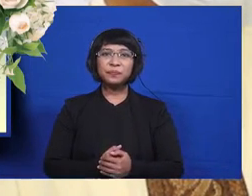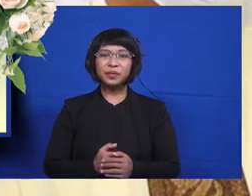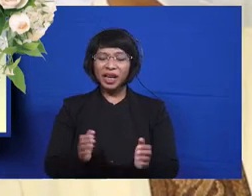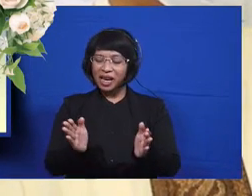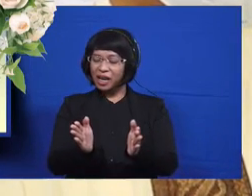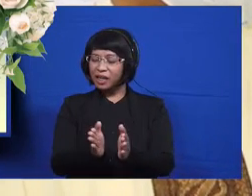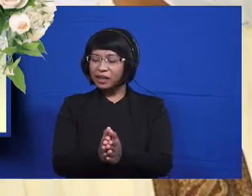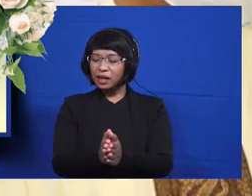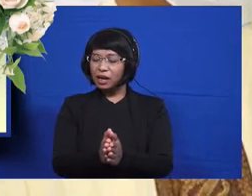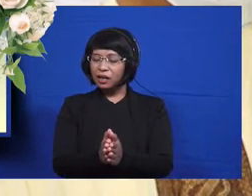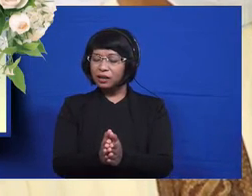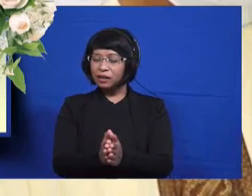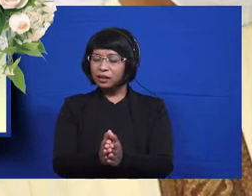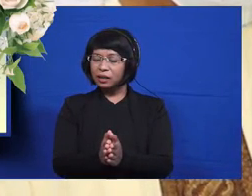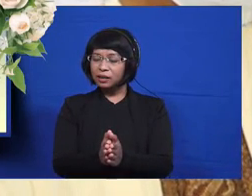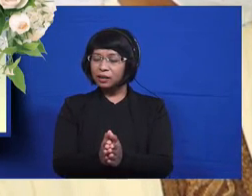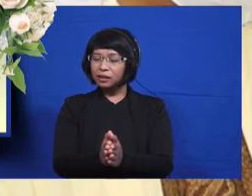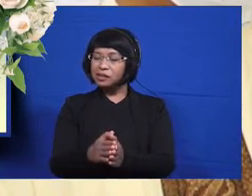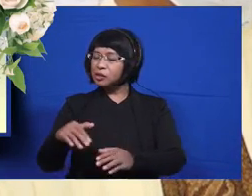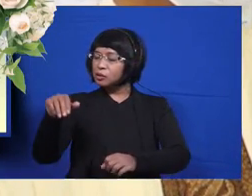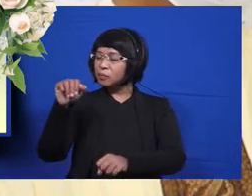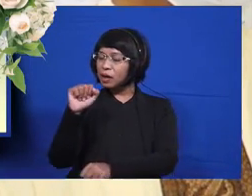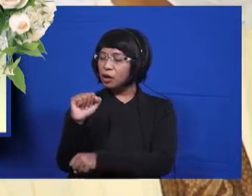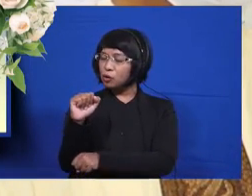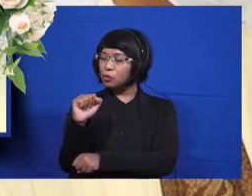dan alam maut tidak akan